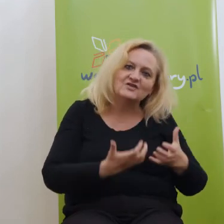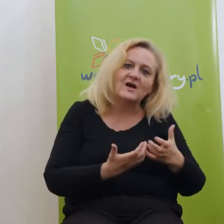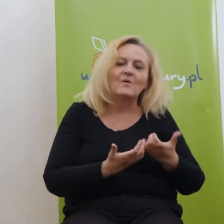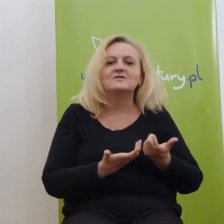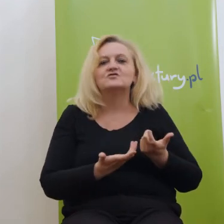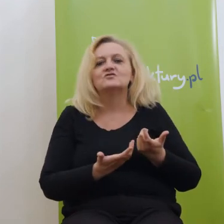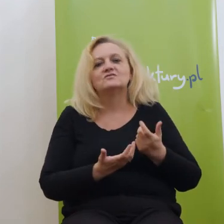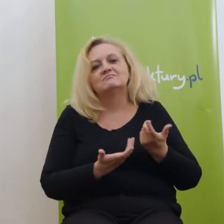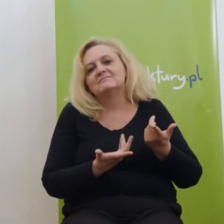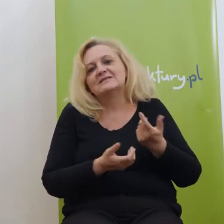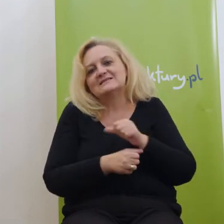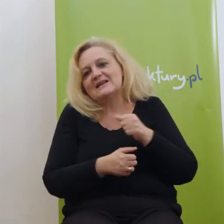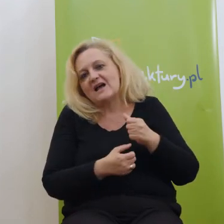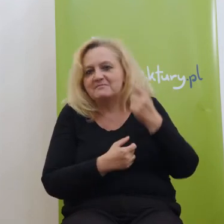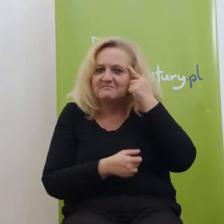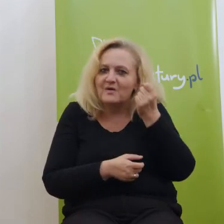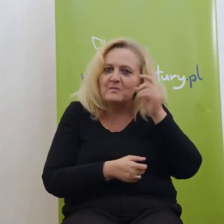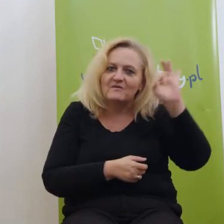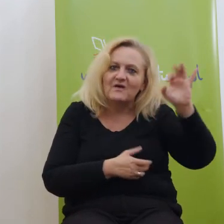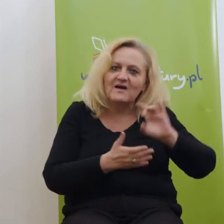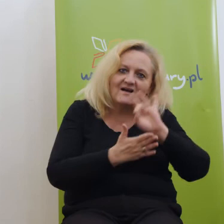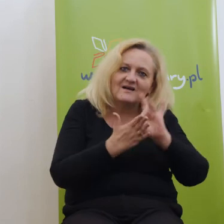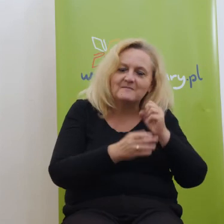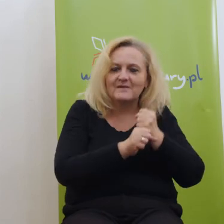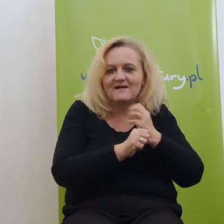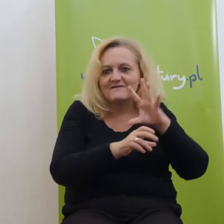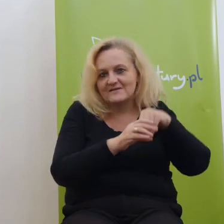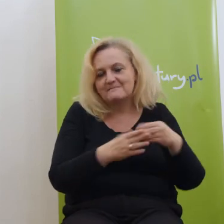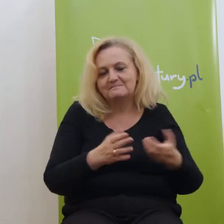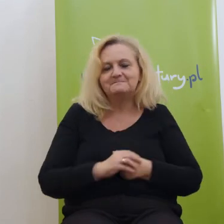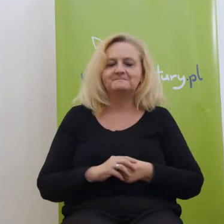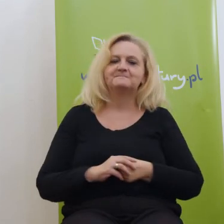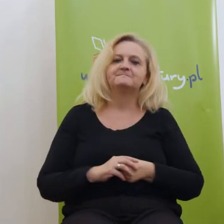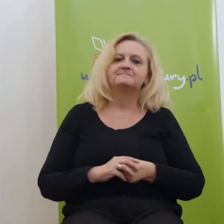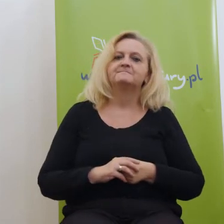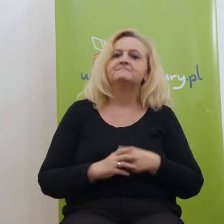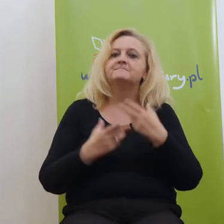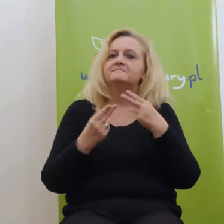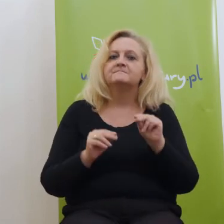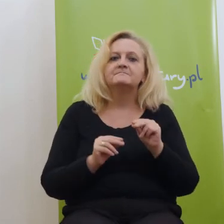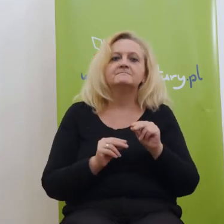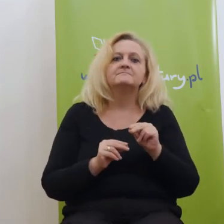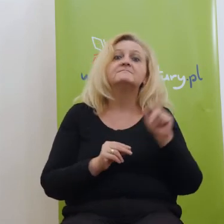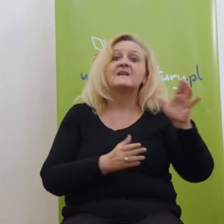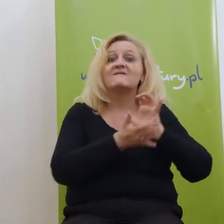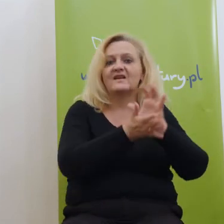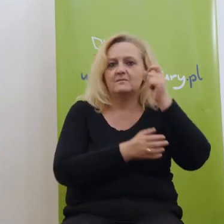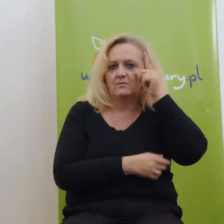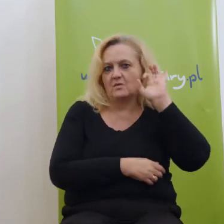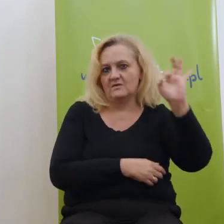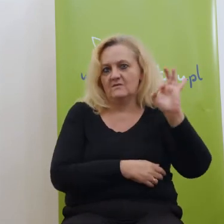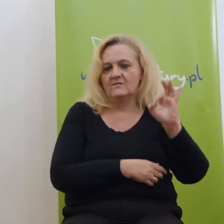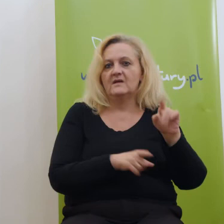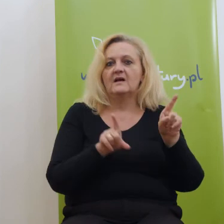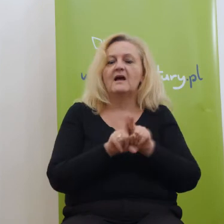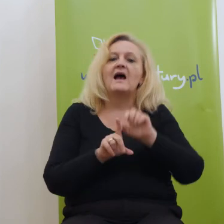czy to jakoś wyszło już w trakcie pracy? Nie, to był pomysł wydawnictwa i pomysł